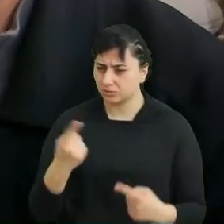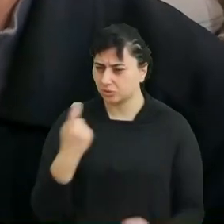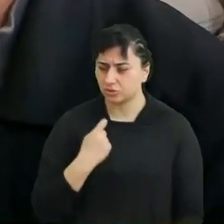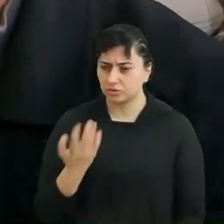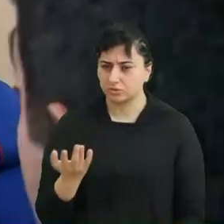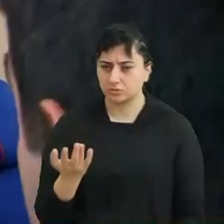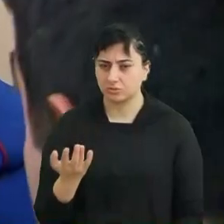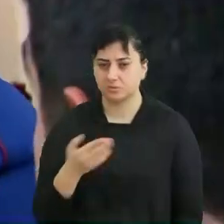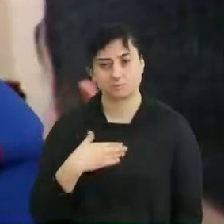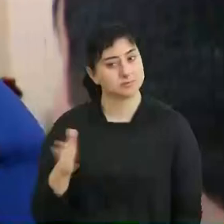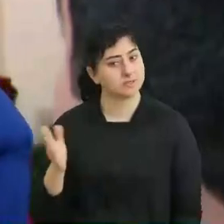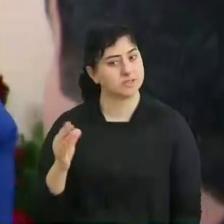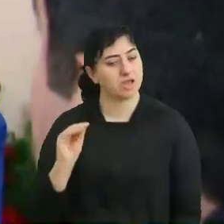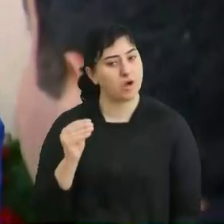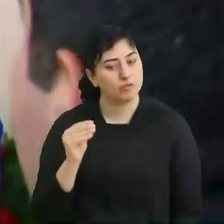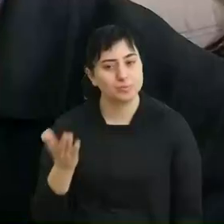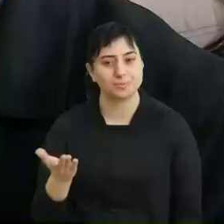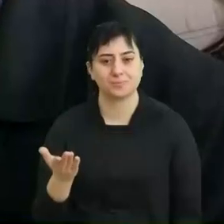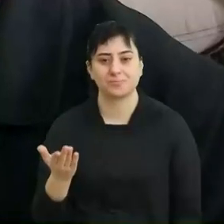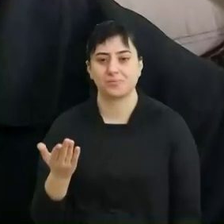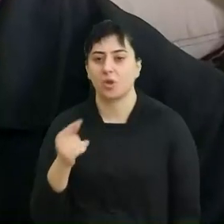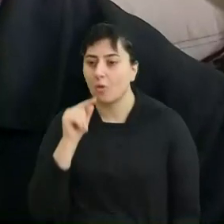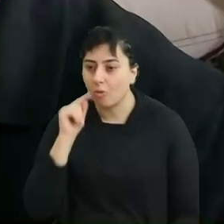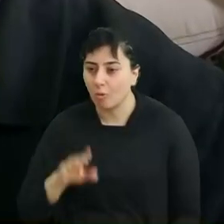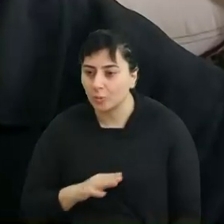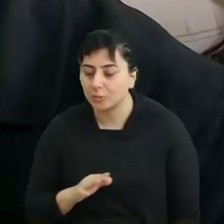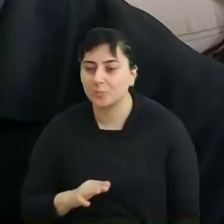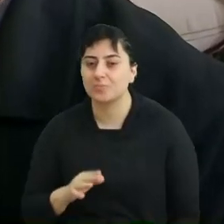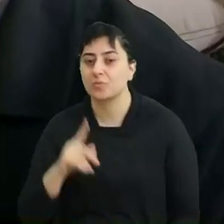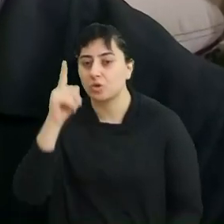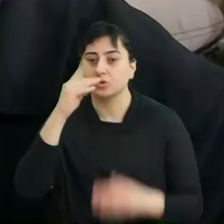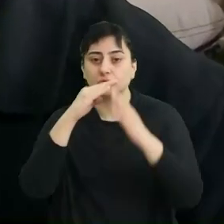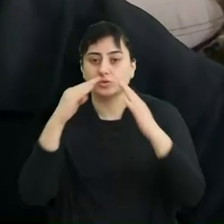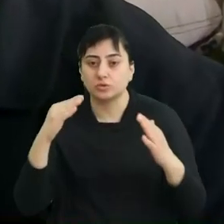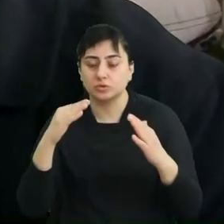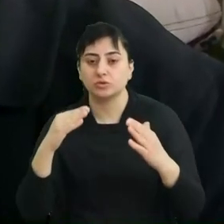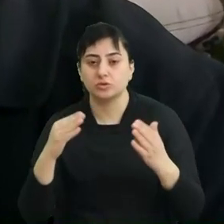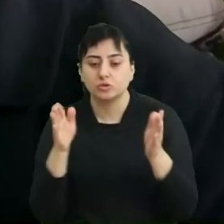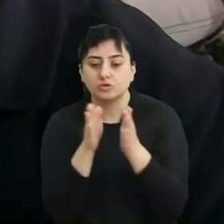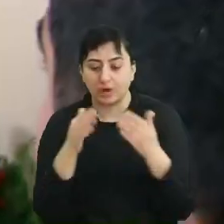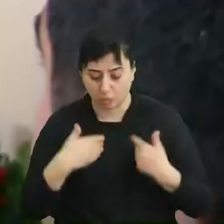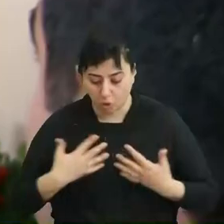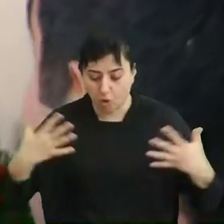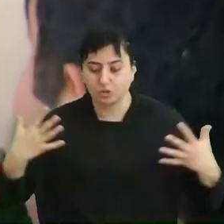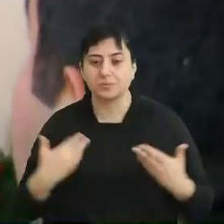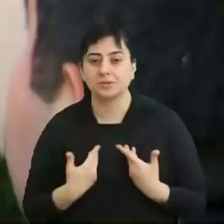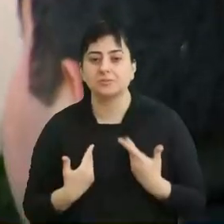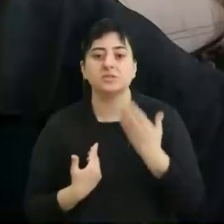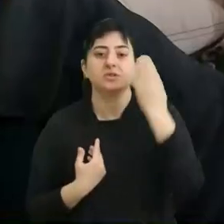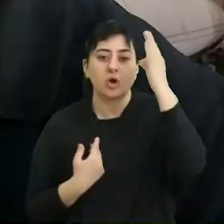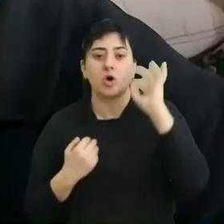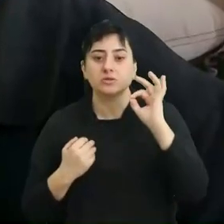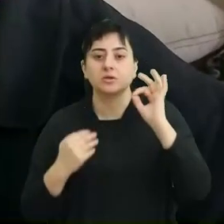şu hareketleri. Yavrum, çocuğum, oğlum. O çatı bana 3 beden küçük gelir. Ben o